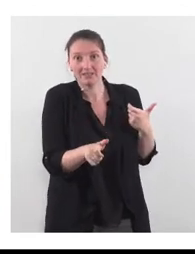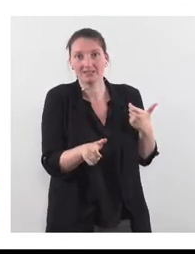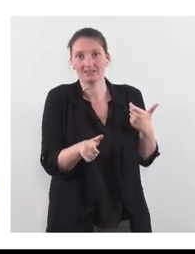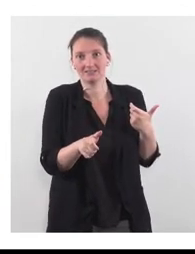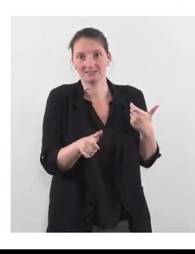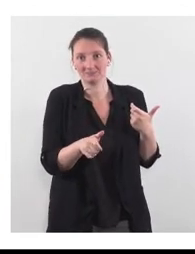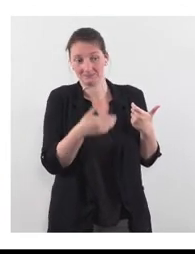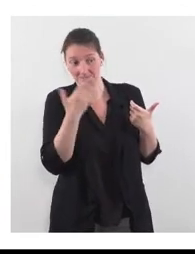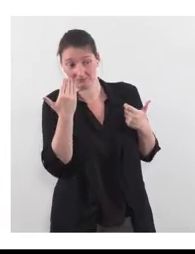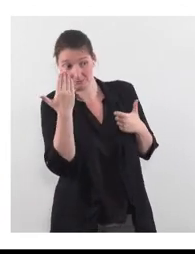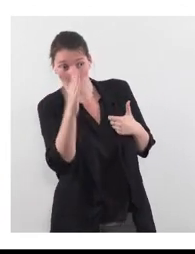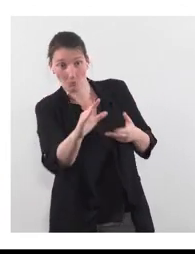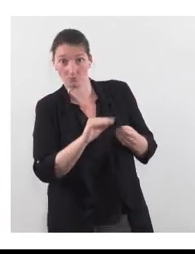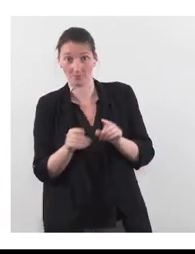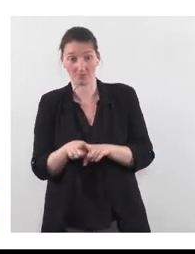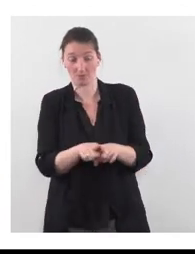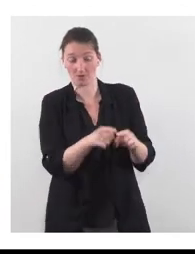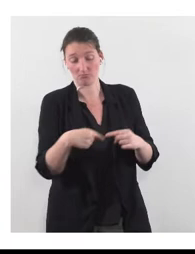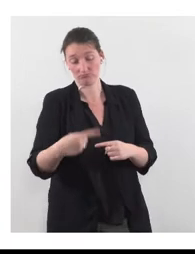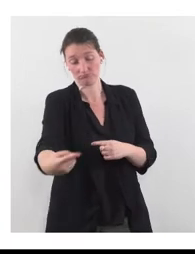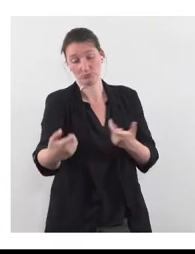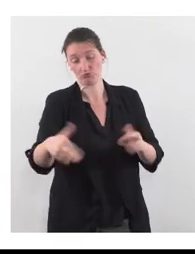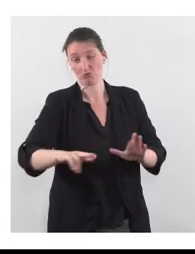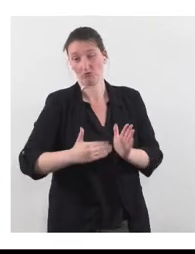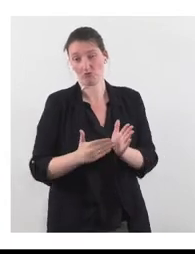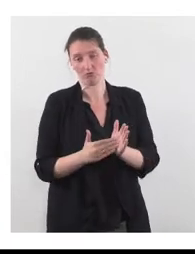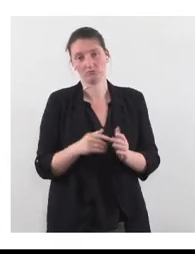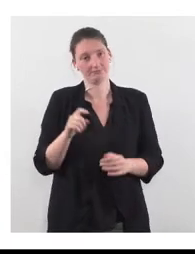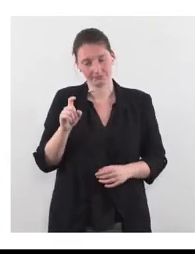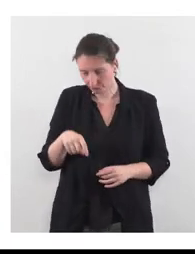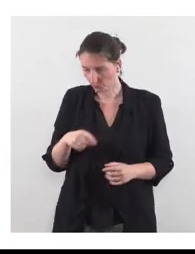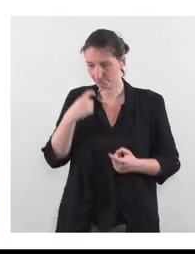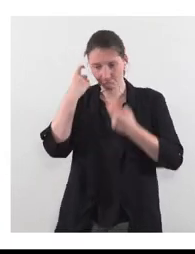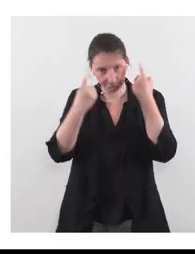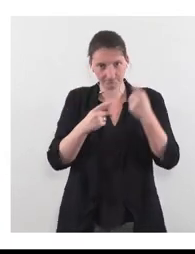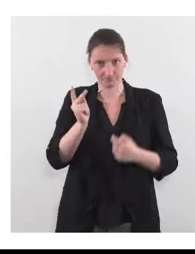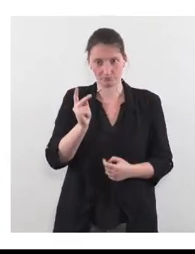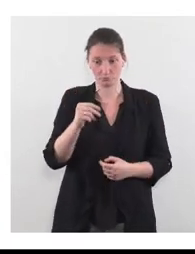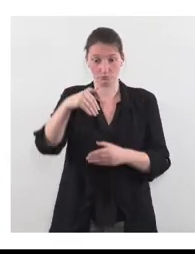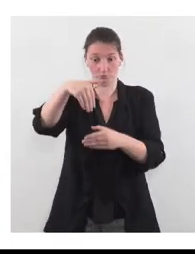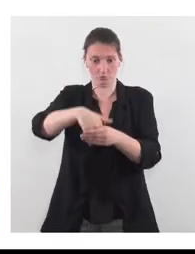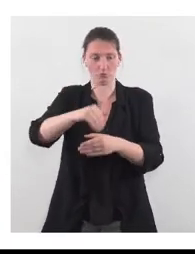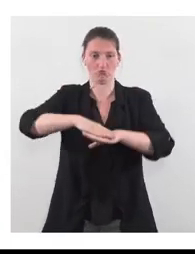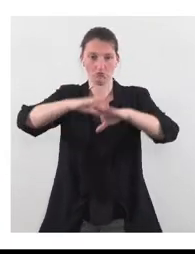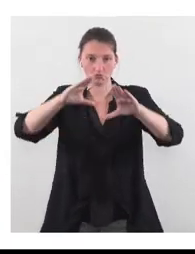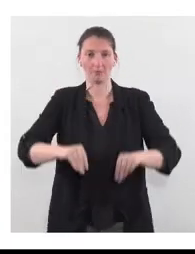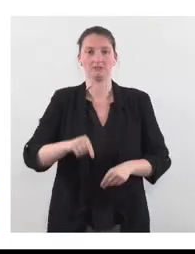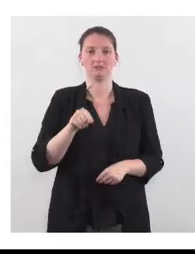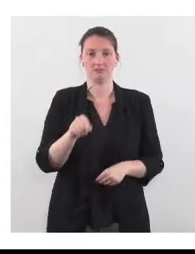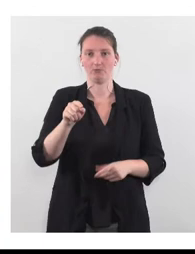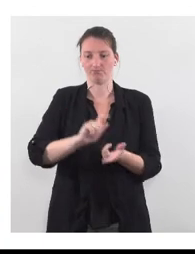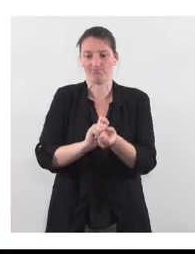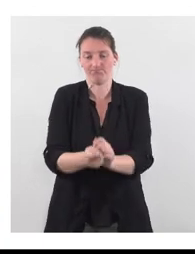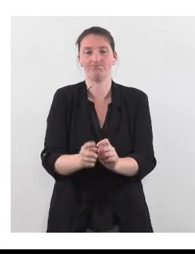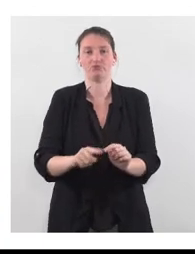parce que d'autres problèmes semblables arriveront par la suite. Il faut donc regarder ce système de près, l'étudier.